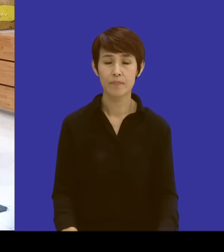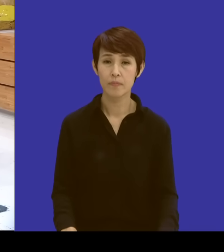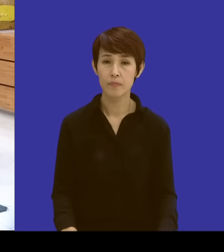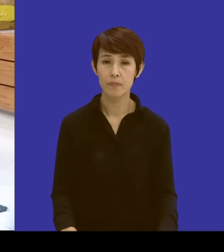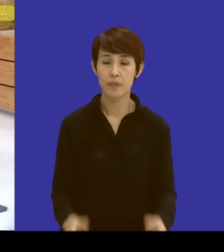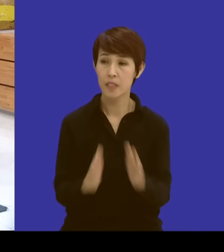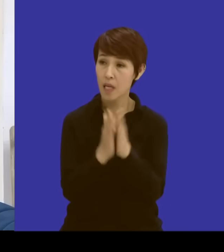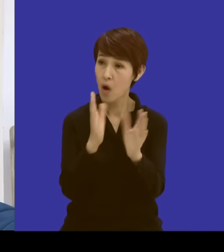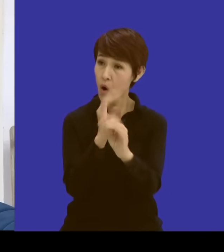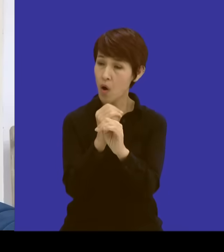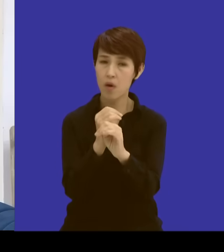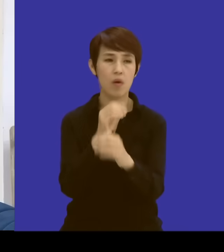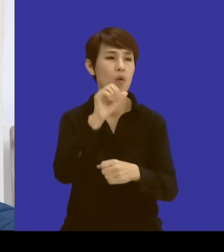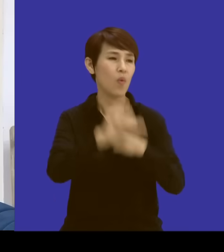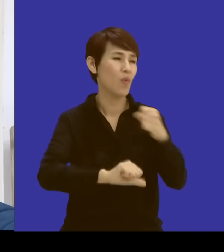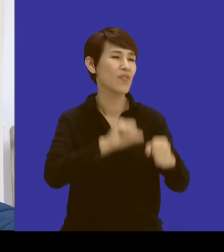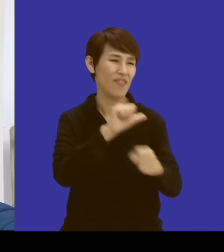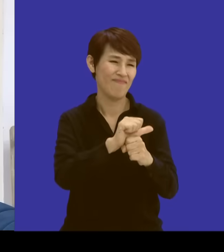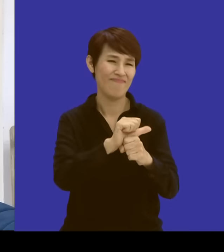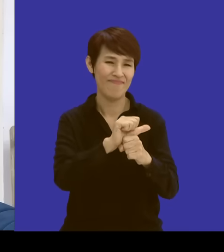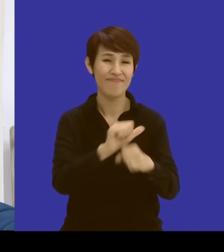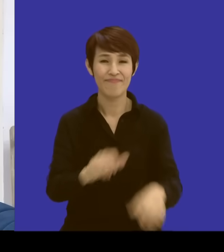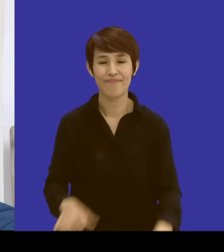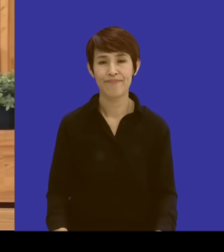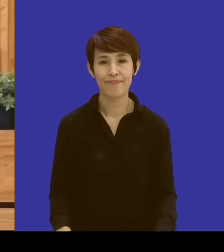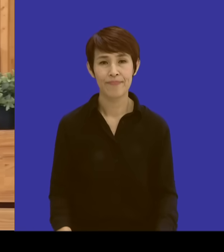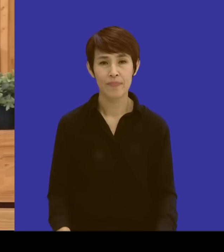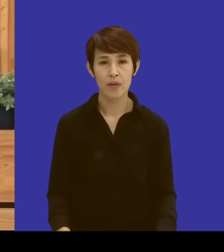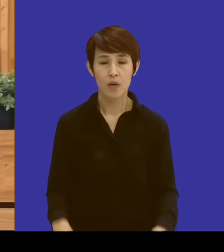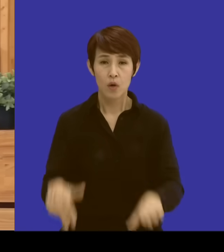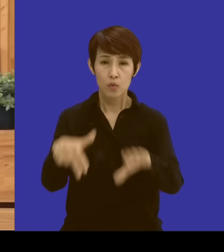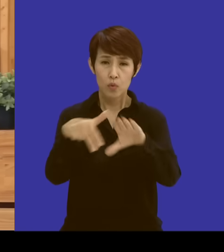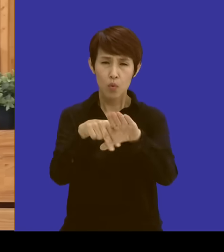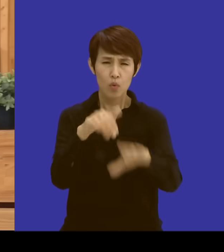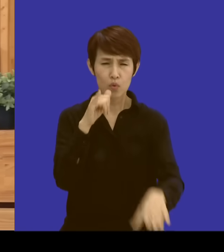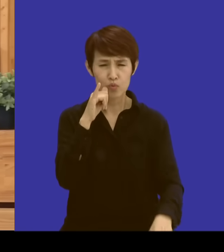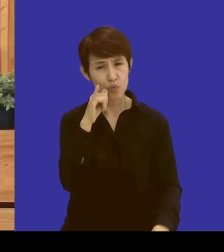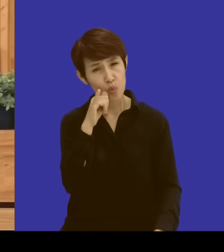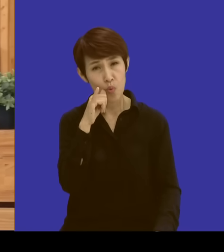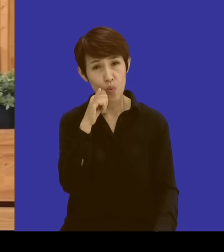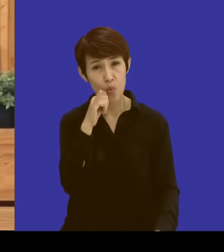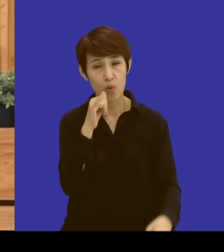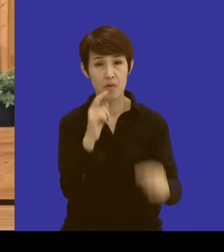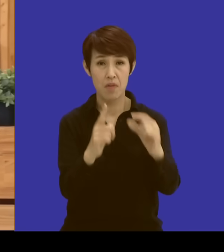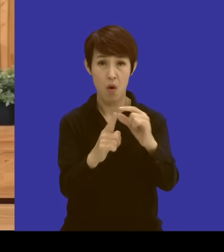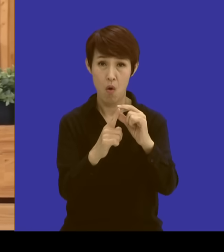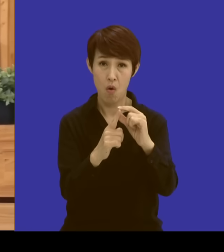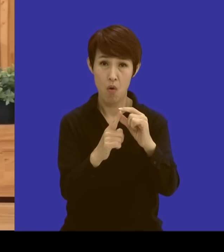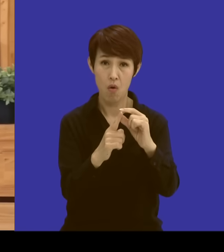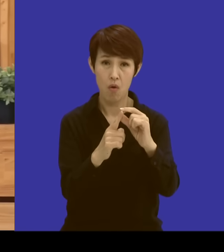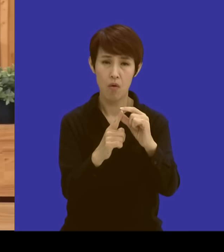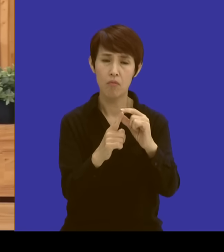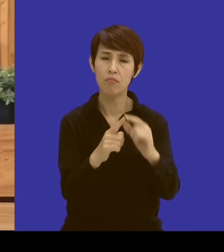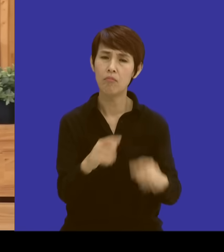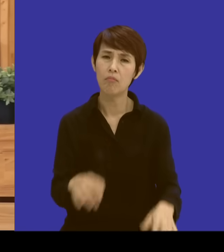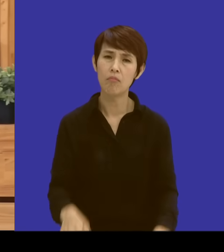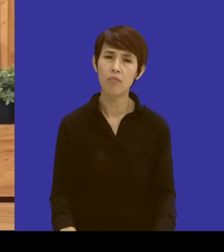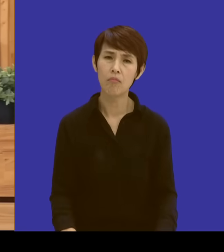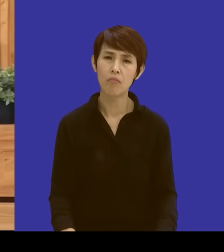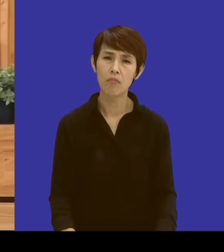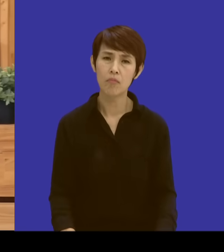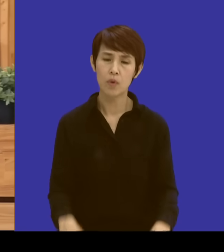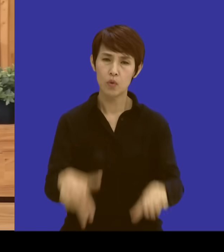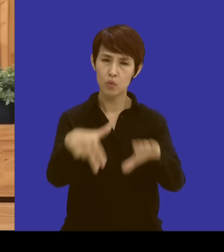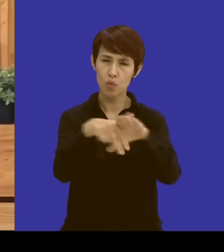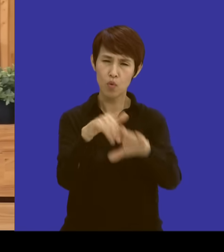지가 얼마나 되셨어요? 한 5년 정도 됐어요. 5년. 네. 오늘 종교 중독이라고 우리가 이제 표현을 했는데 네. 사실 뭐 우리가 주변을 돌아보면